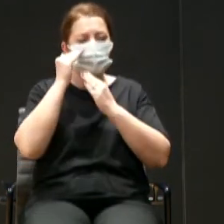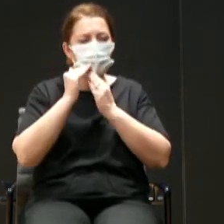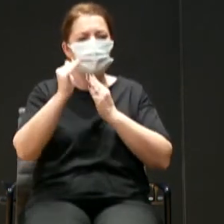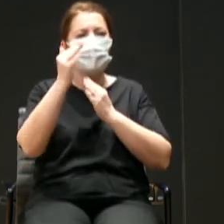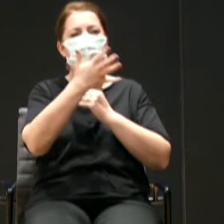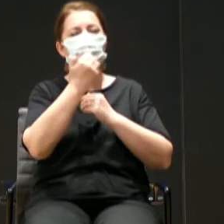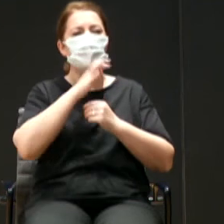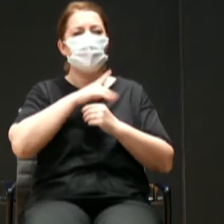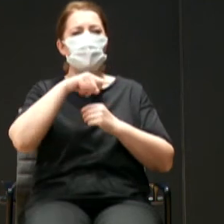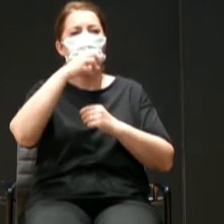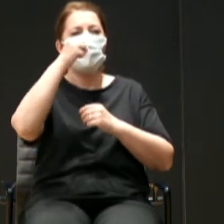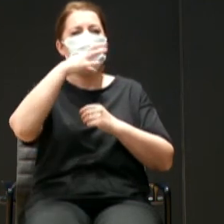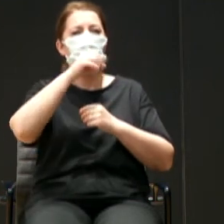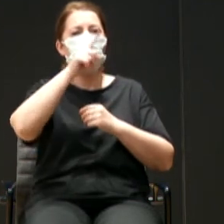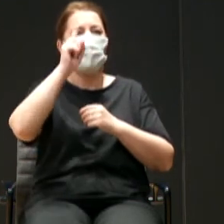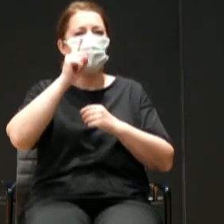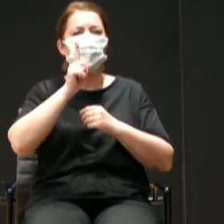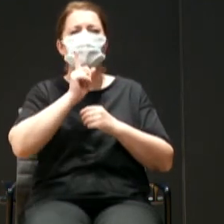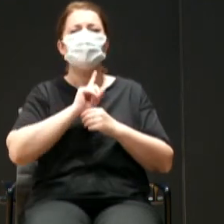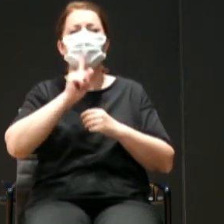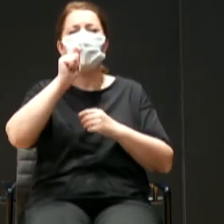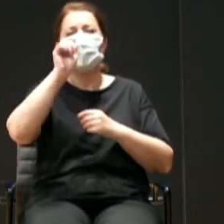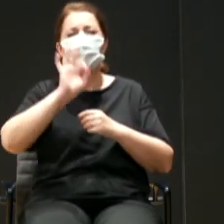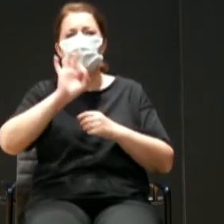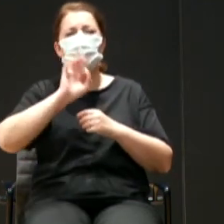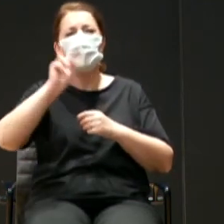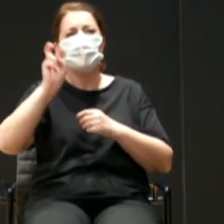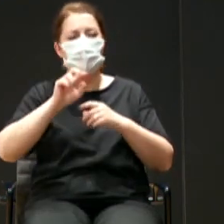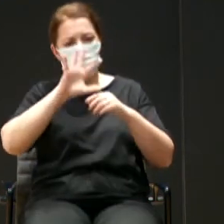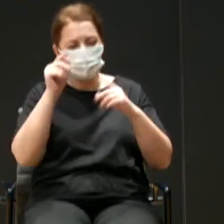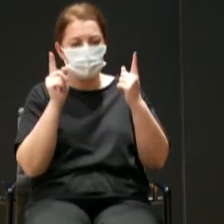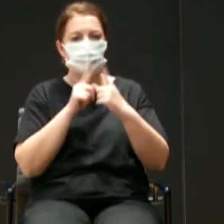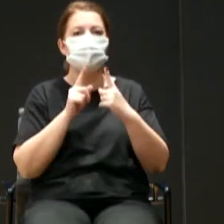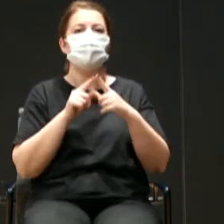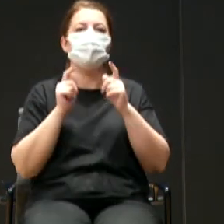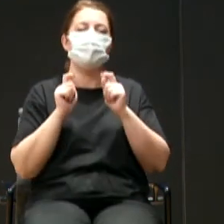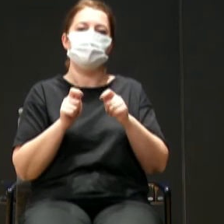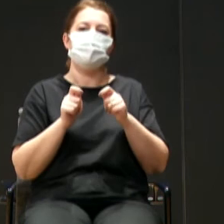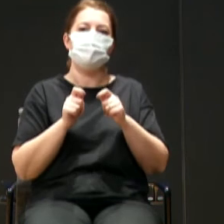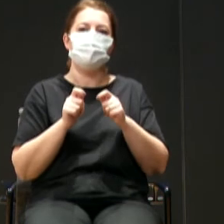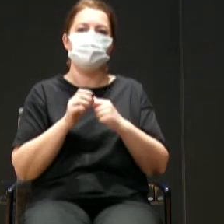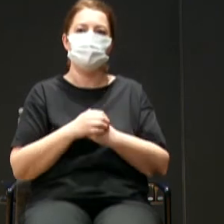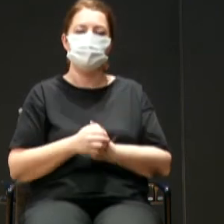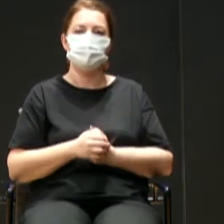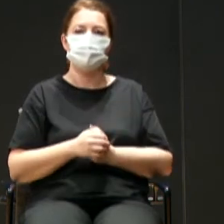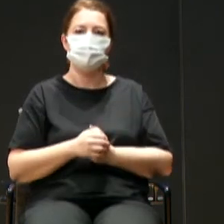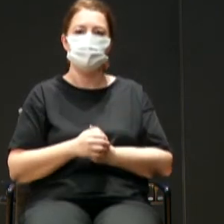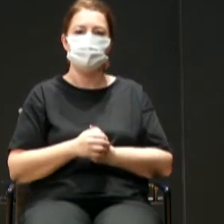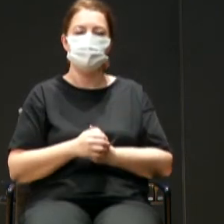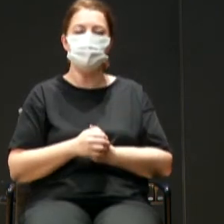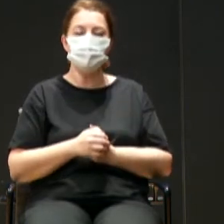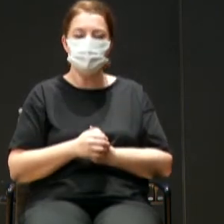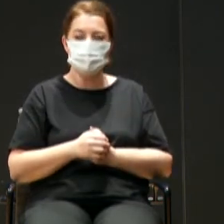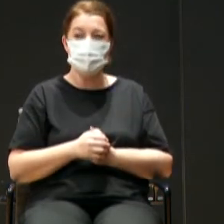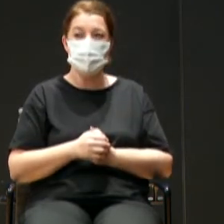AKP yöneticilerinden. 100 trilyon dolar. Yapın hesabı. Benim söyleyeceklerim bu. Evet. Ama şunu da söyleyeyim